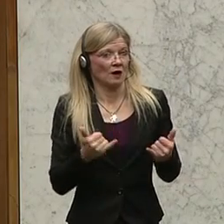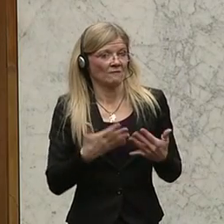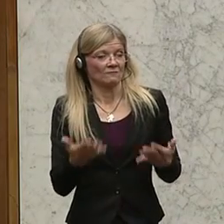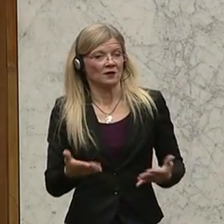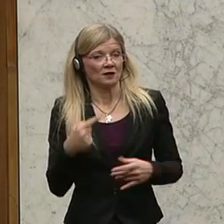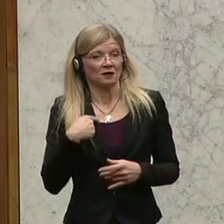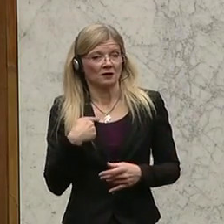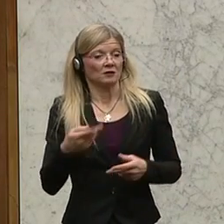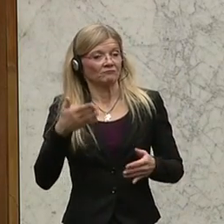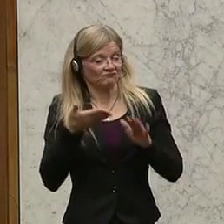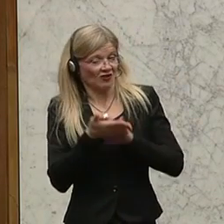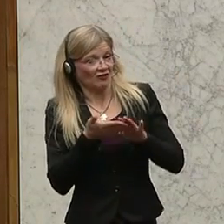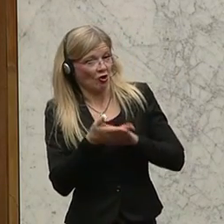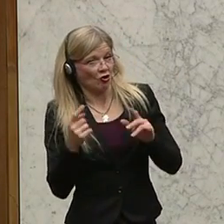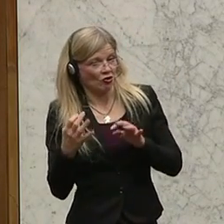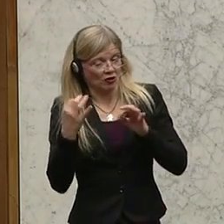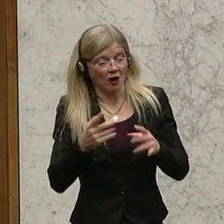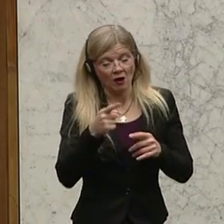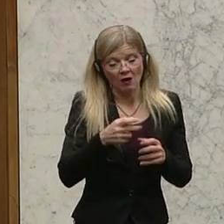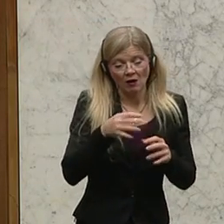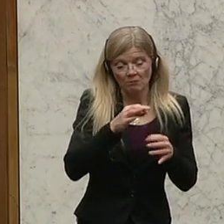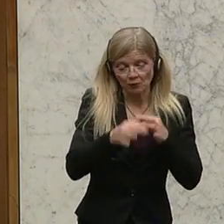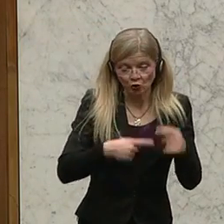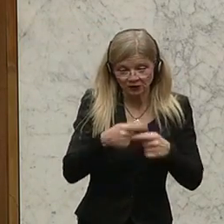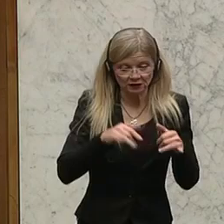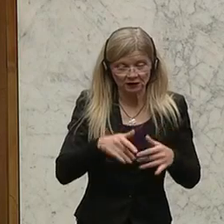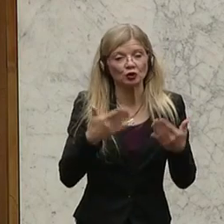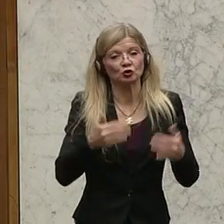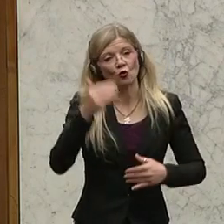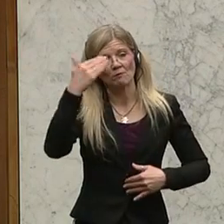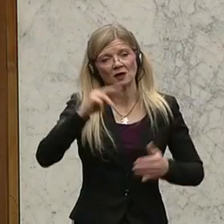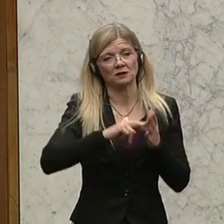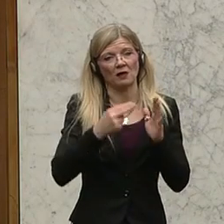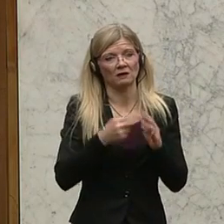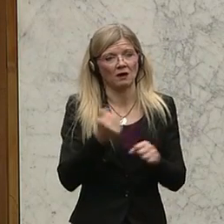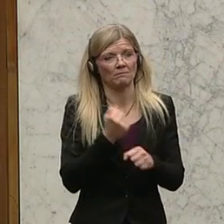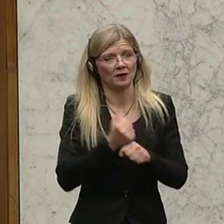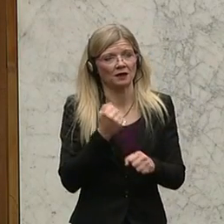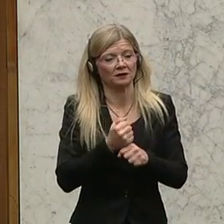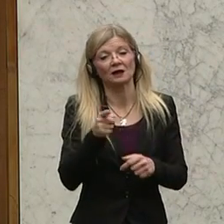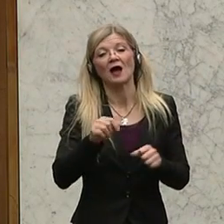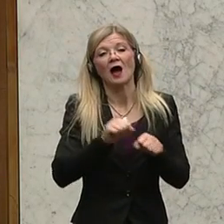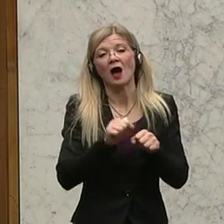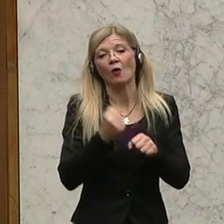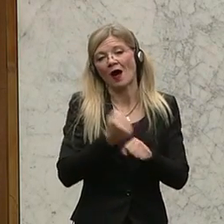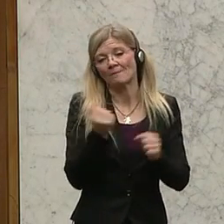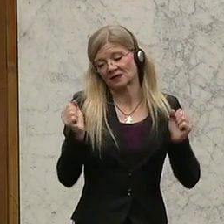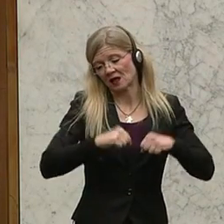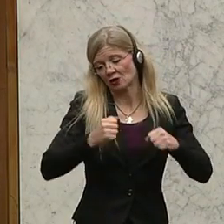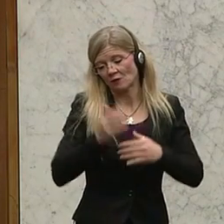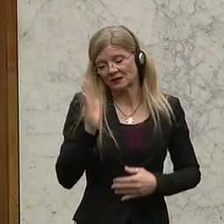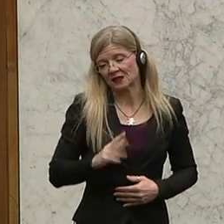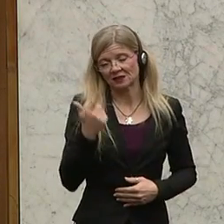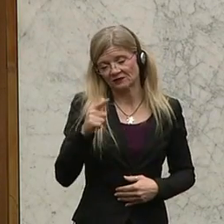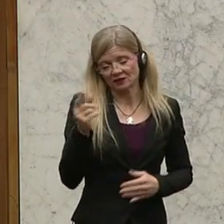dabei, diesen Masterplan zu arbeiten. Es ist auch im Arbeitsübereinkommen auf Seite 22 festgeschrieben,